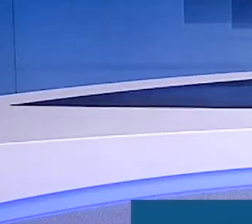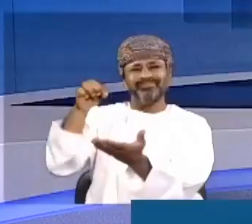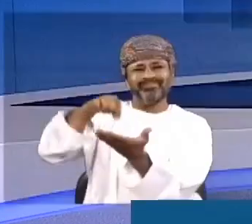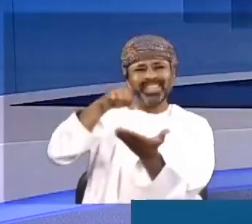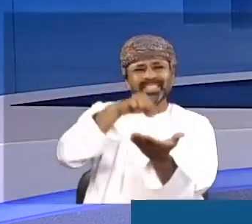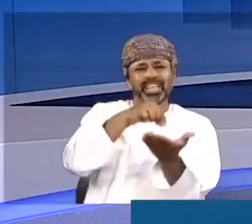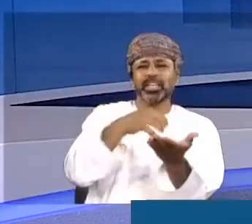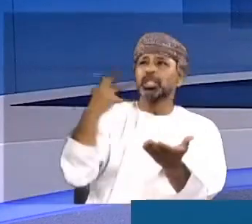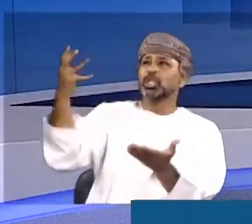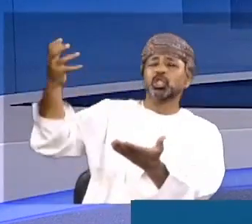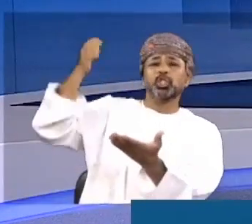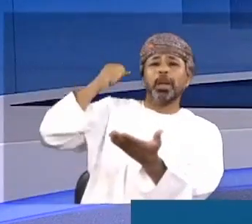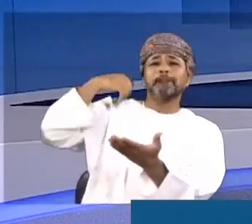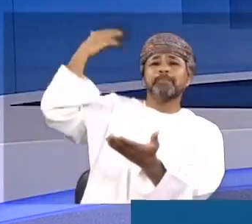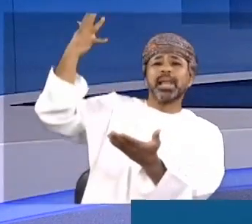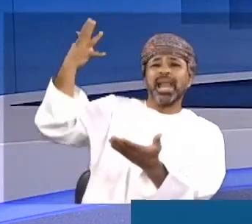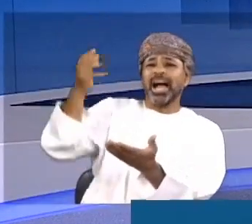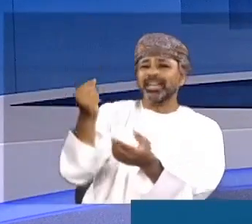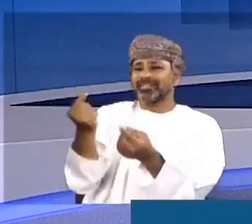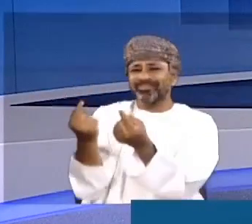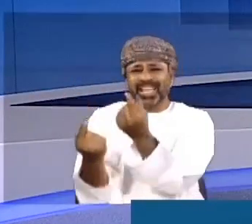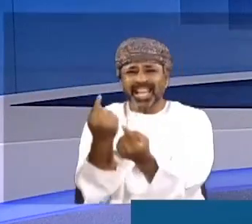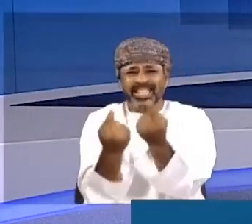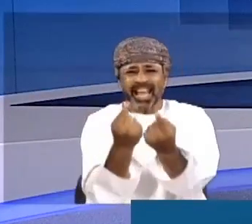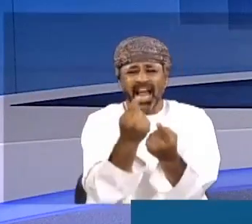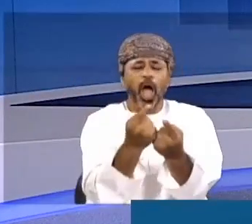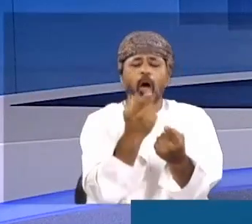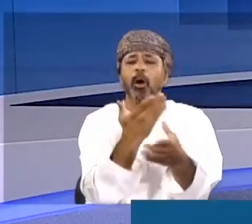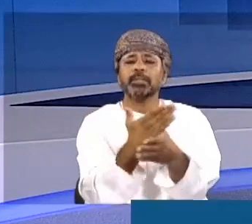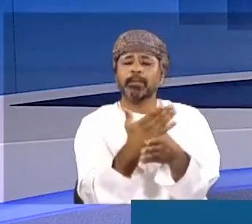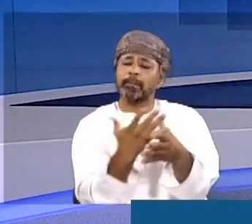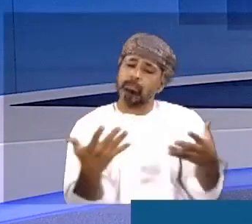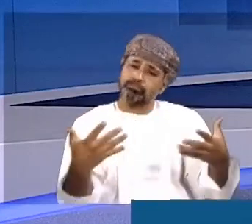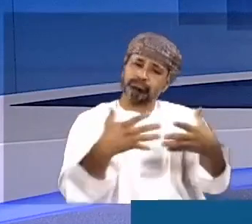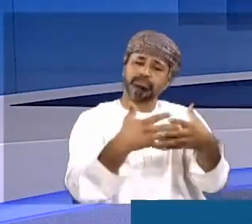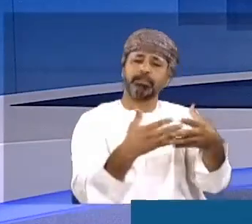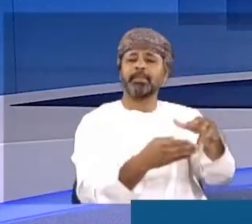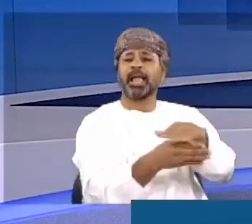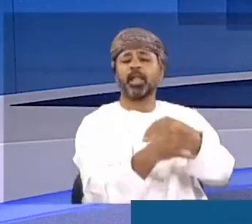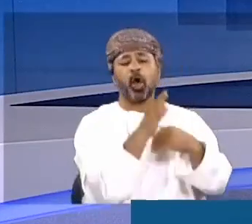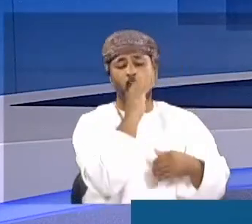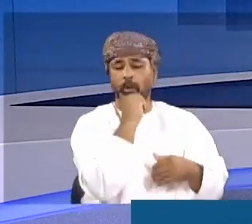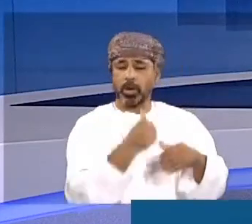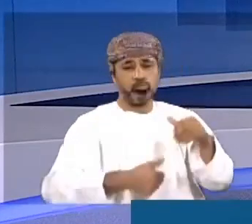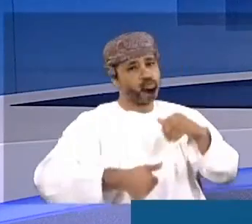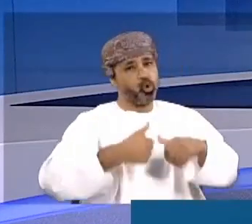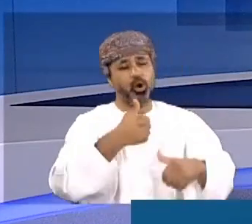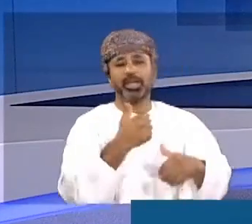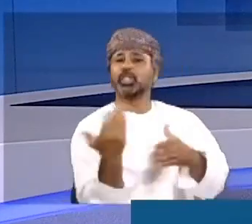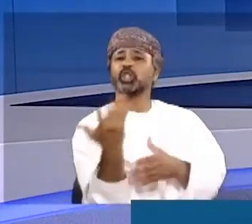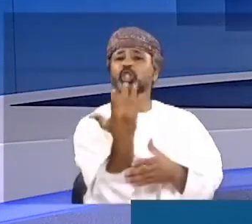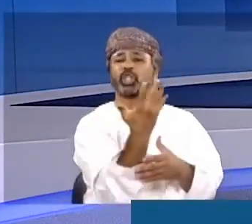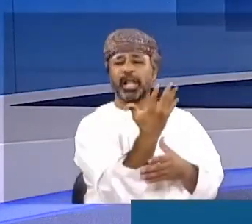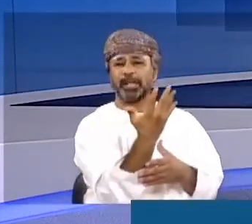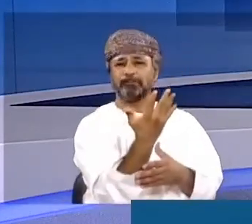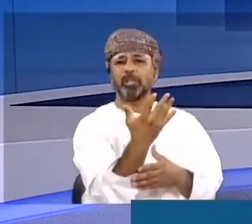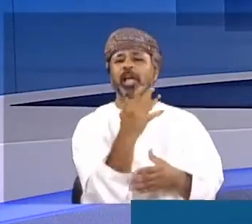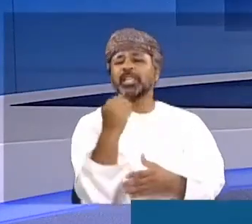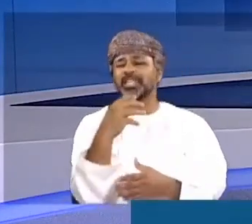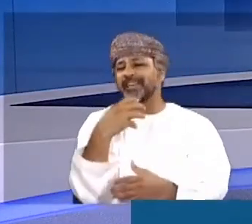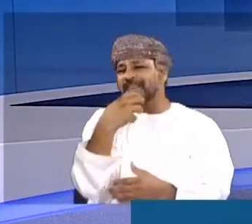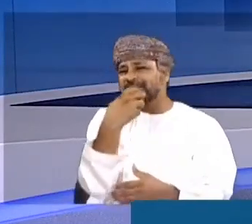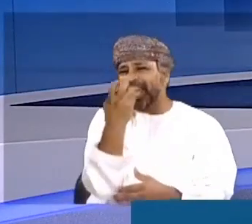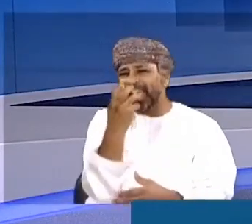التي جلبت من الخارج مع بيئات وتضاريس بل مع بيئات وتضاريس السلطنة المتباينة. شتلات